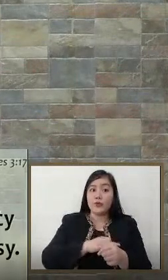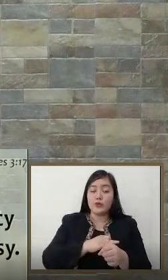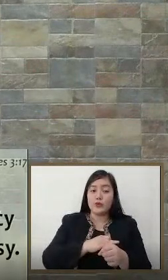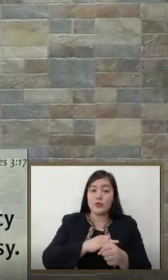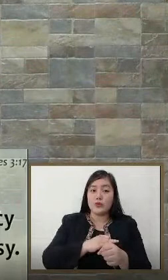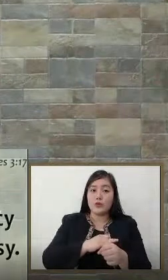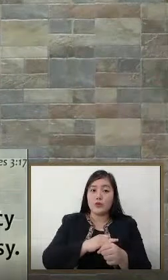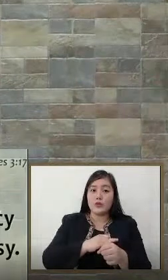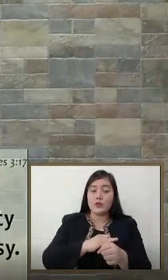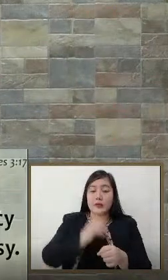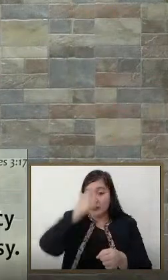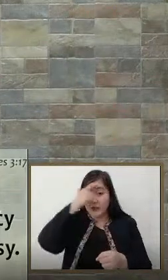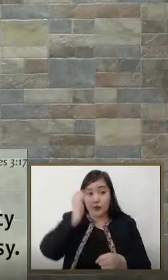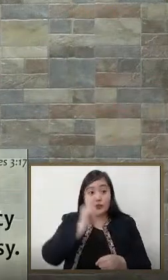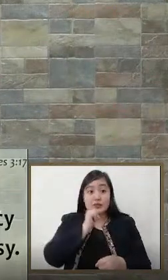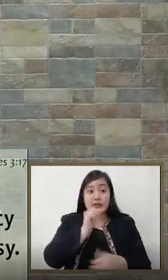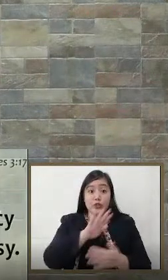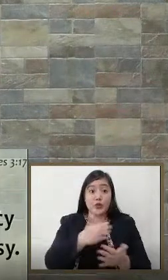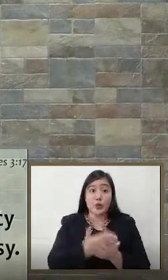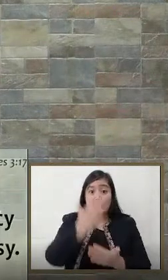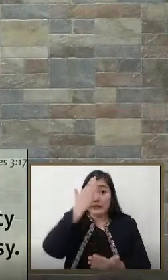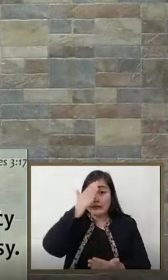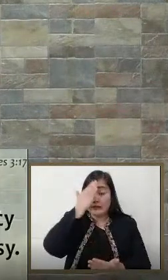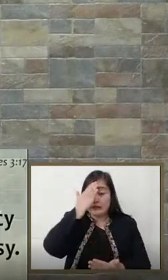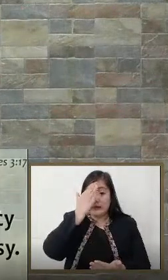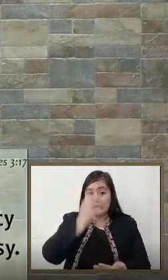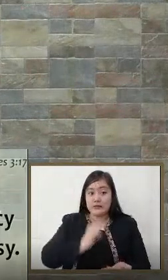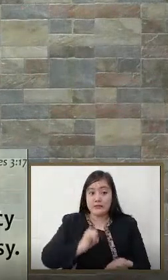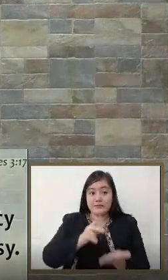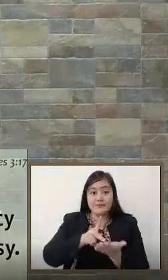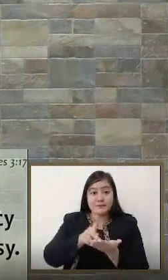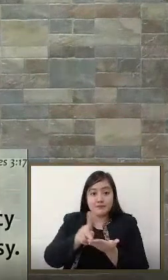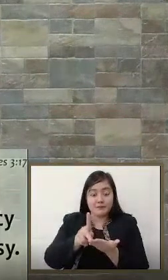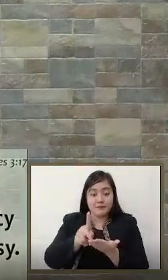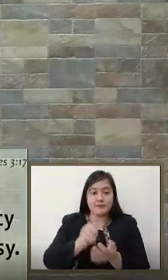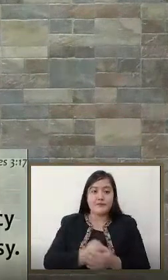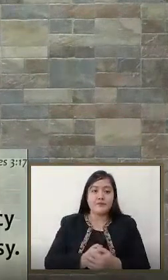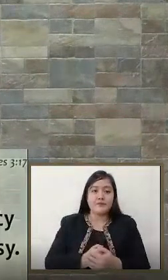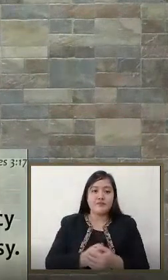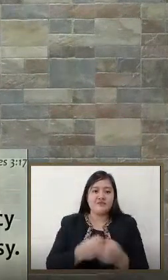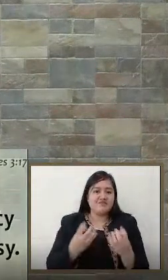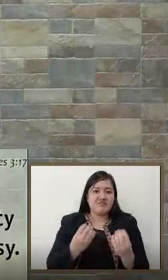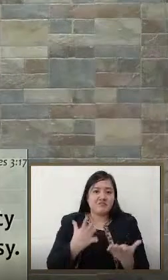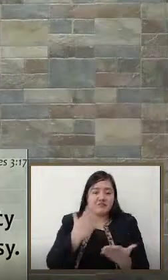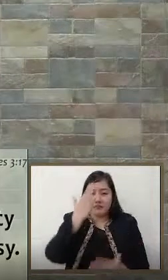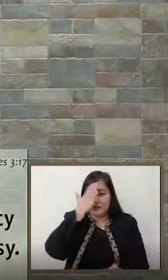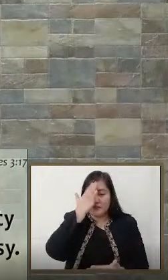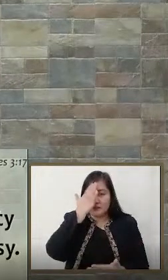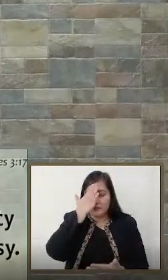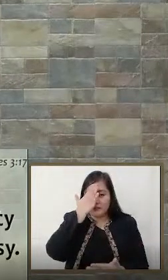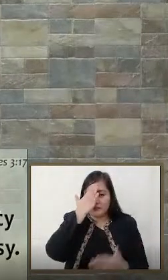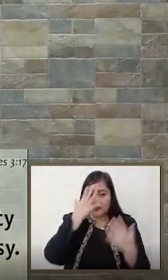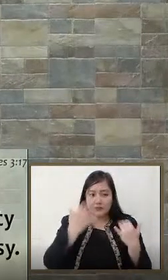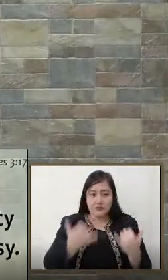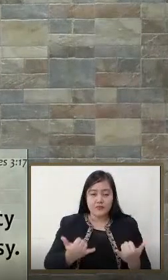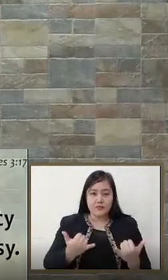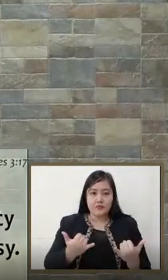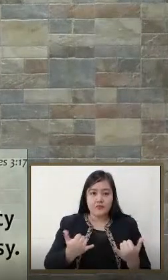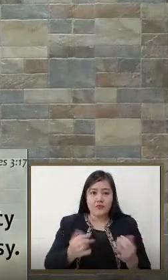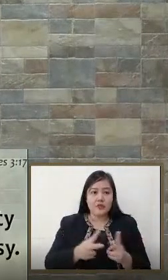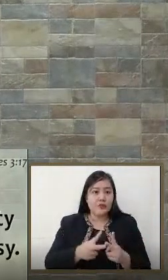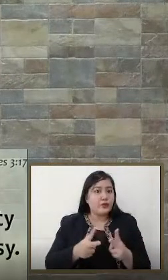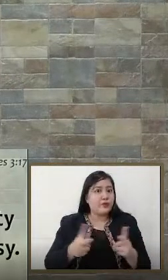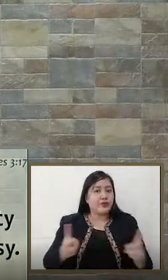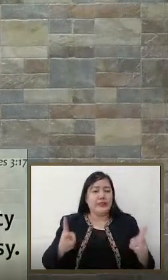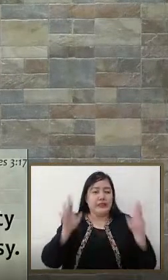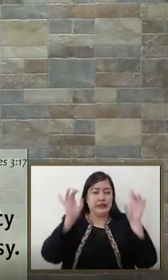ay pure. In fact, there are so many knowledge, mga kapatid, that is very